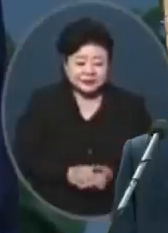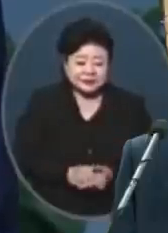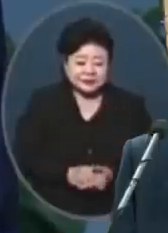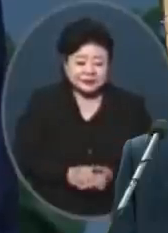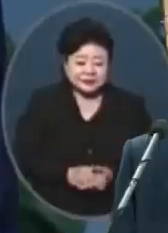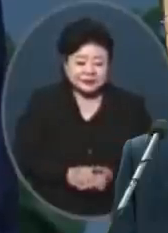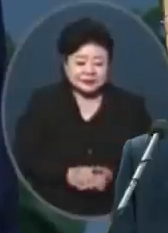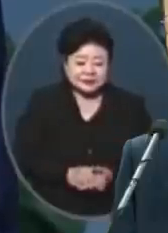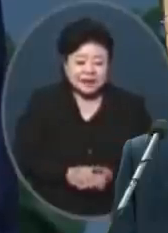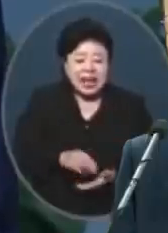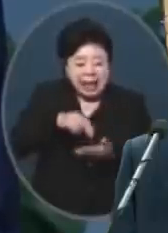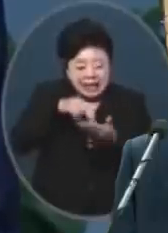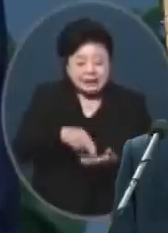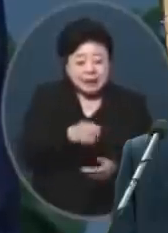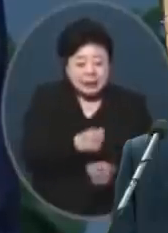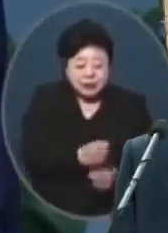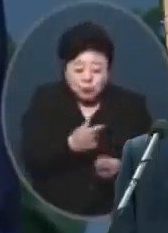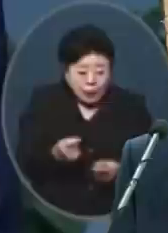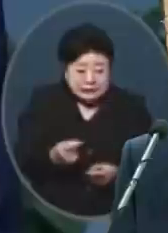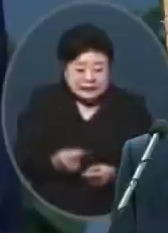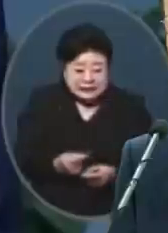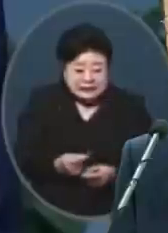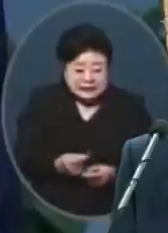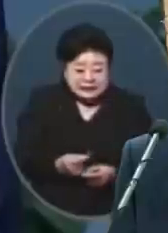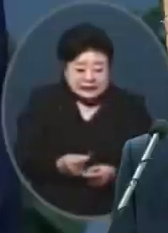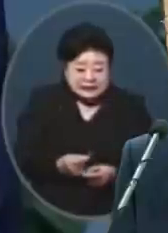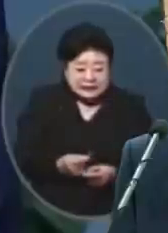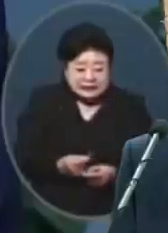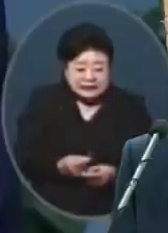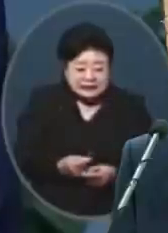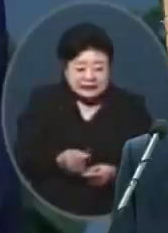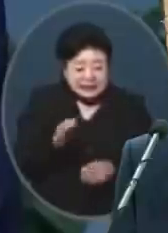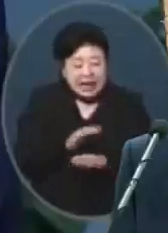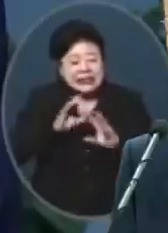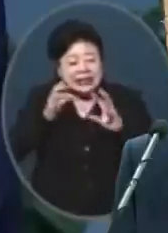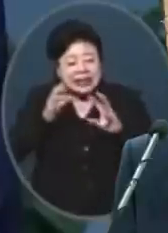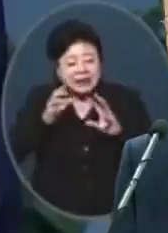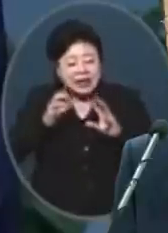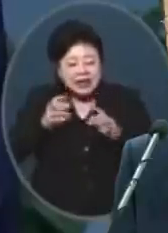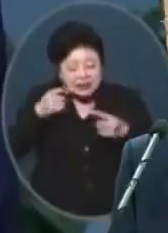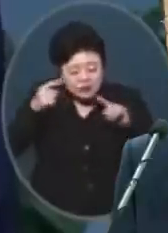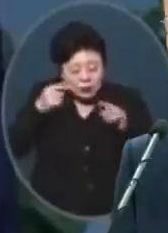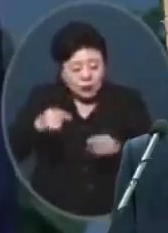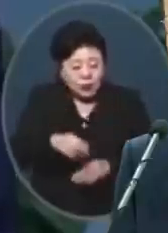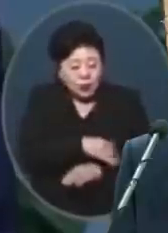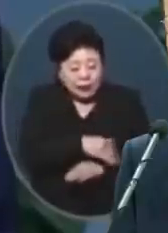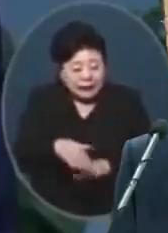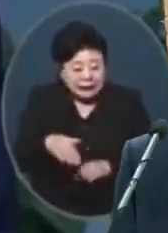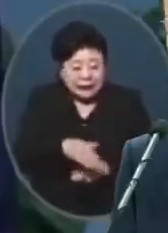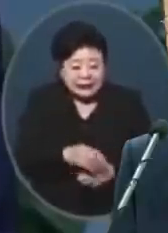만들었으니 얼마나 비용을 많이 들였습니까 사람은